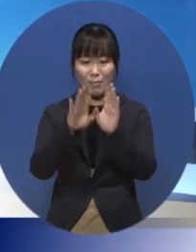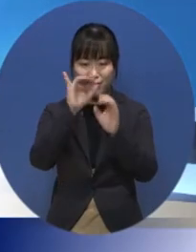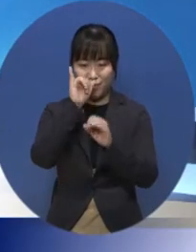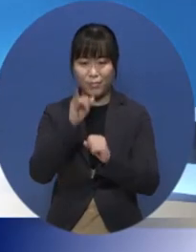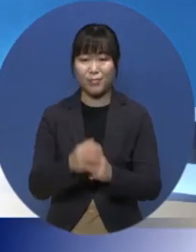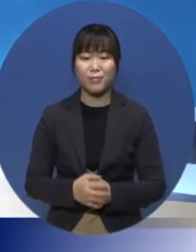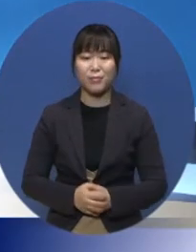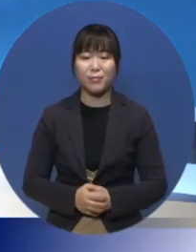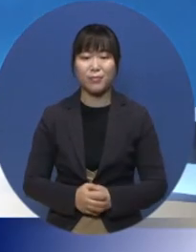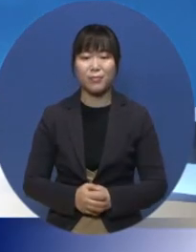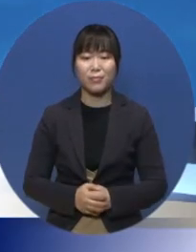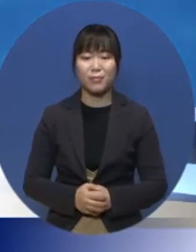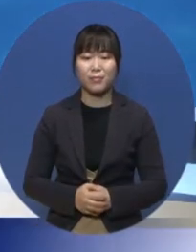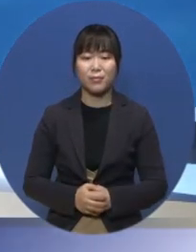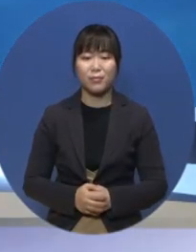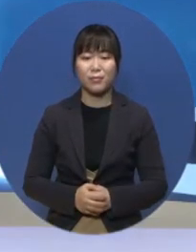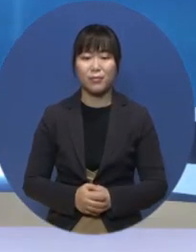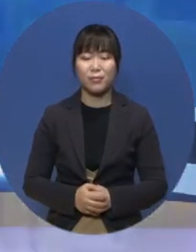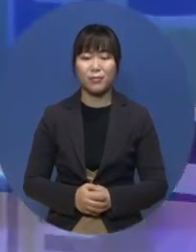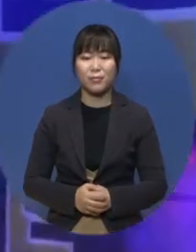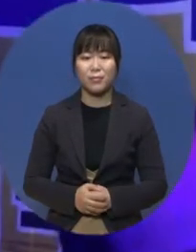서 적용 기자가 다녀왔습니다